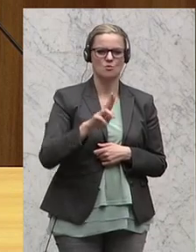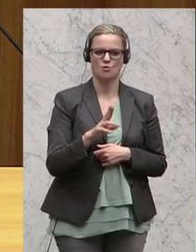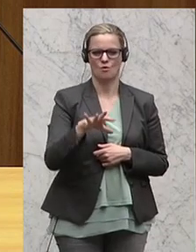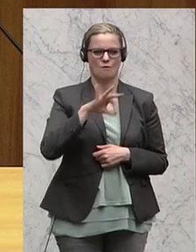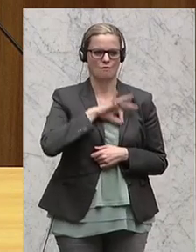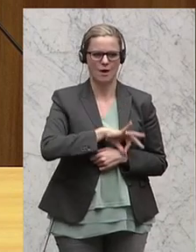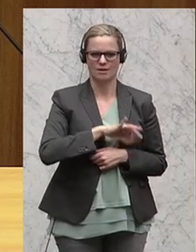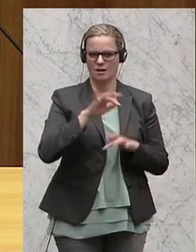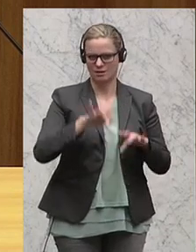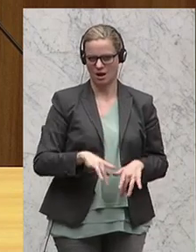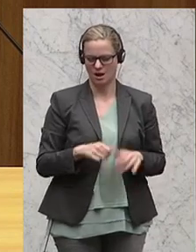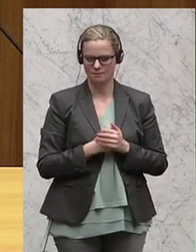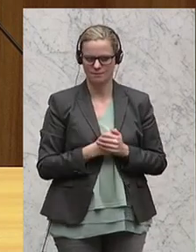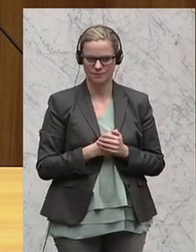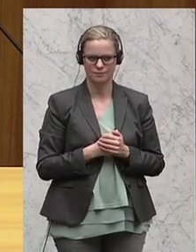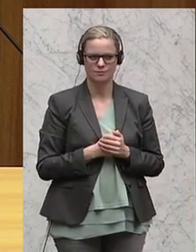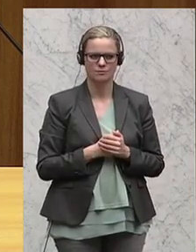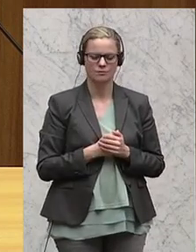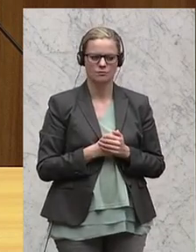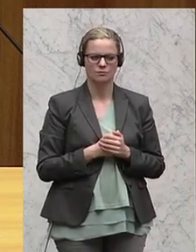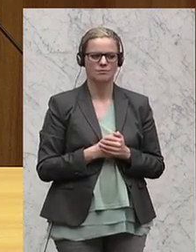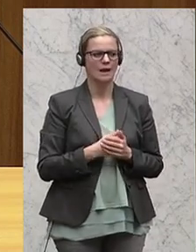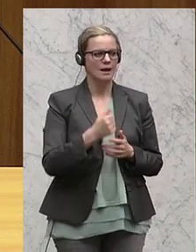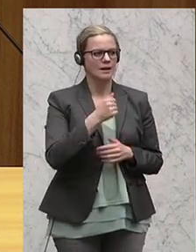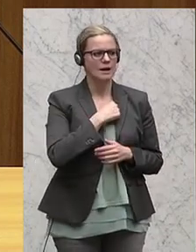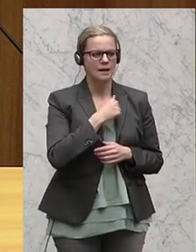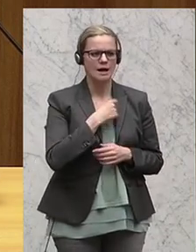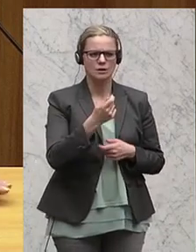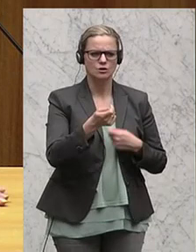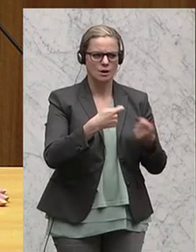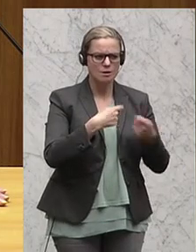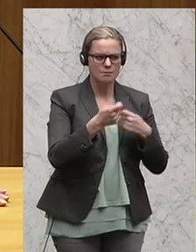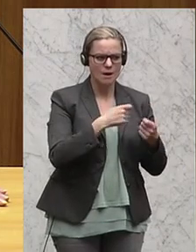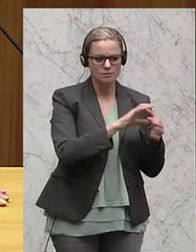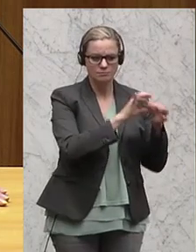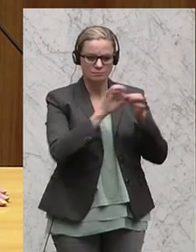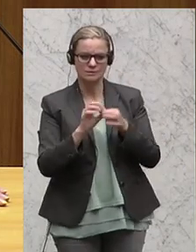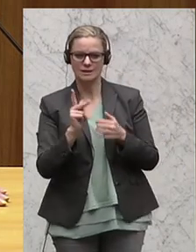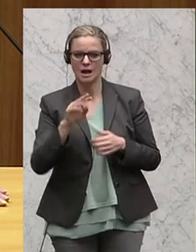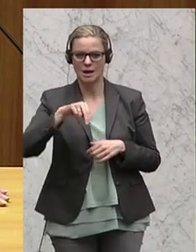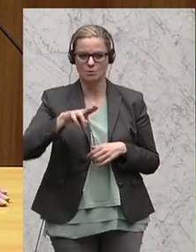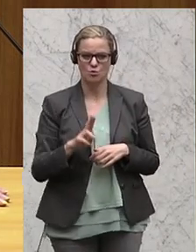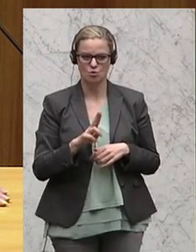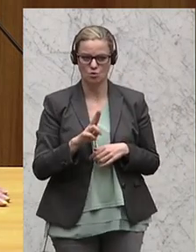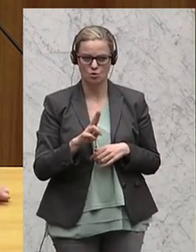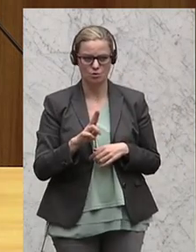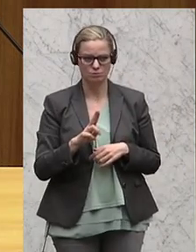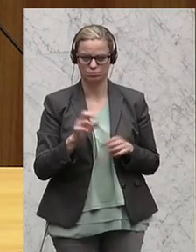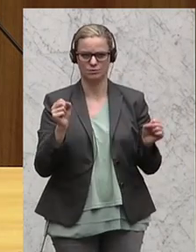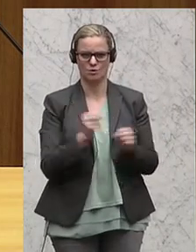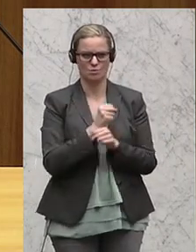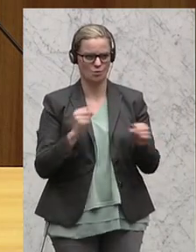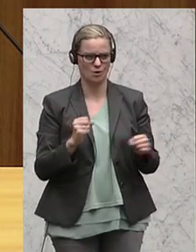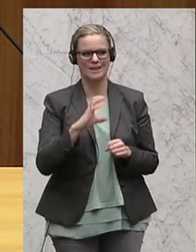profitieren werden. Denn eine weitere Erschließung des kanadischen Marktes für KMUs wäre ohne CETA zu teuer und